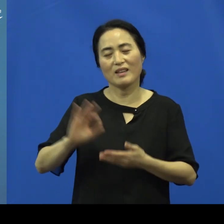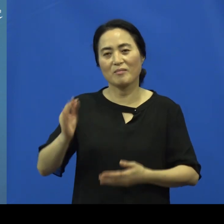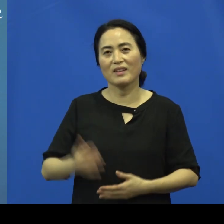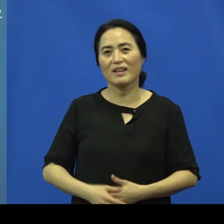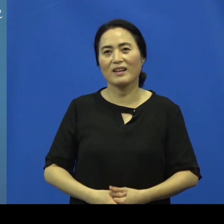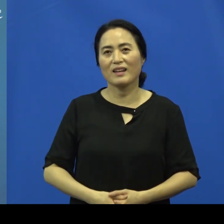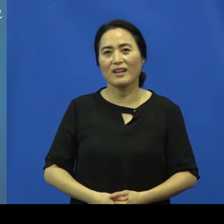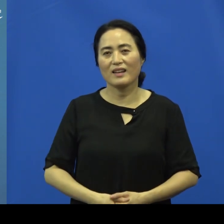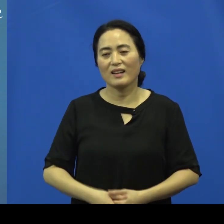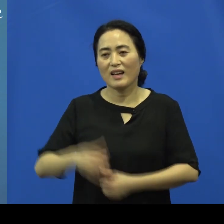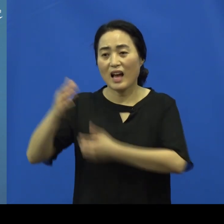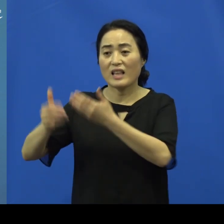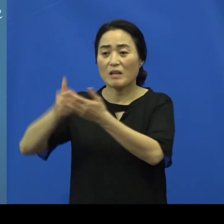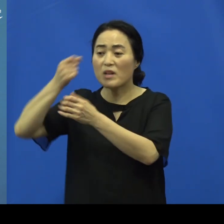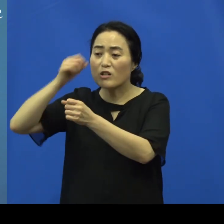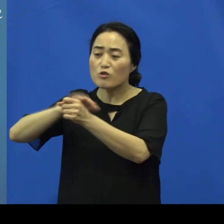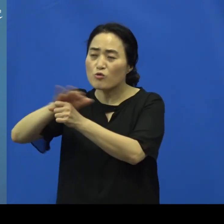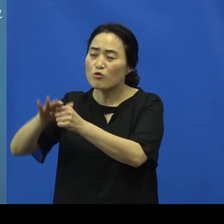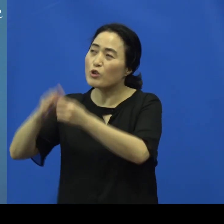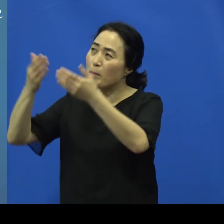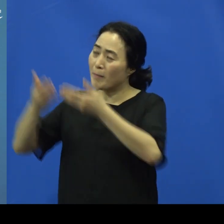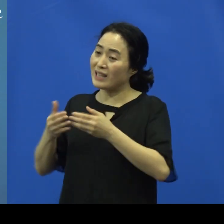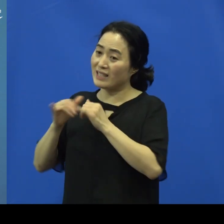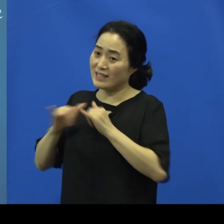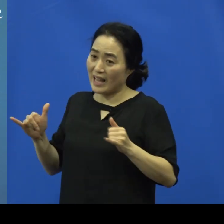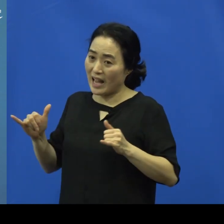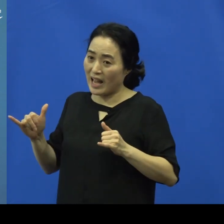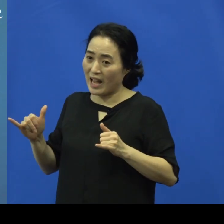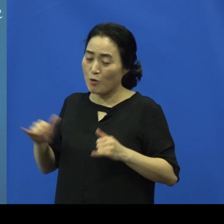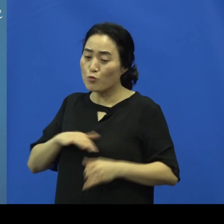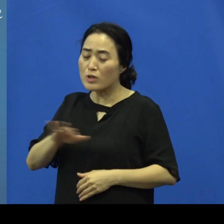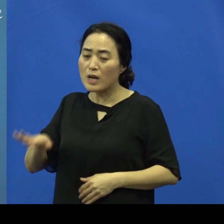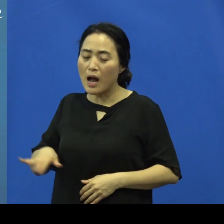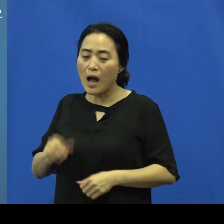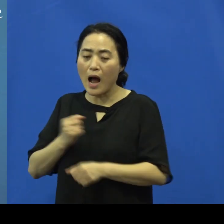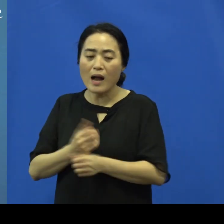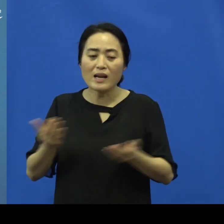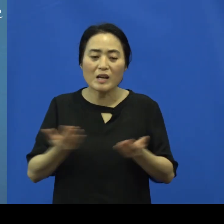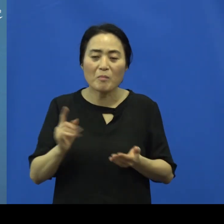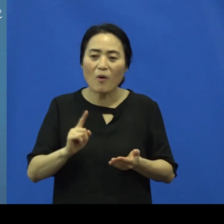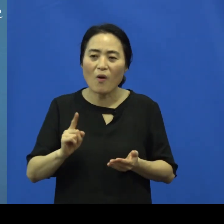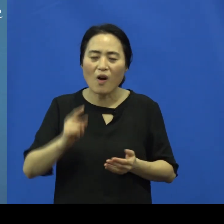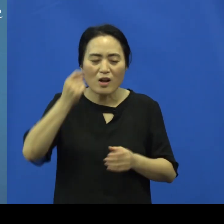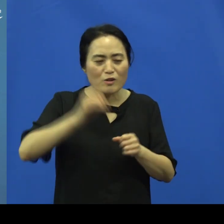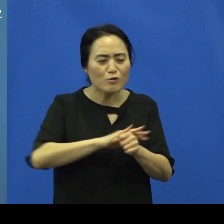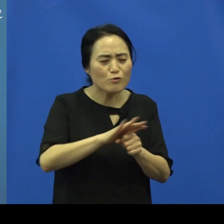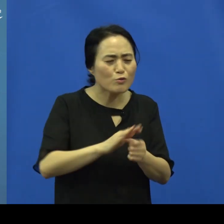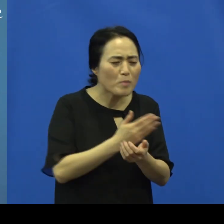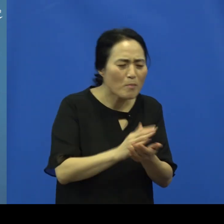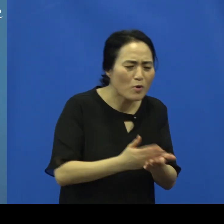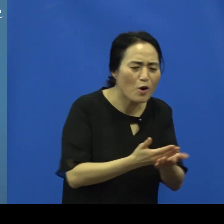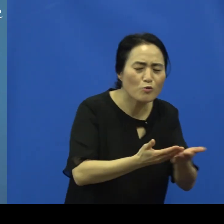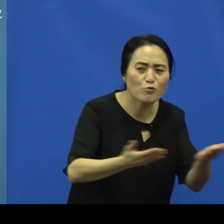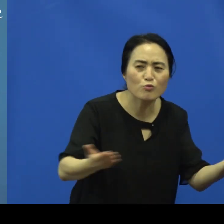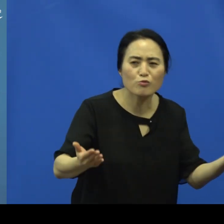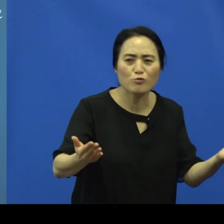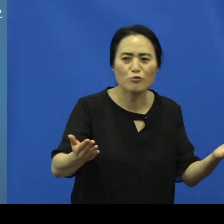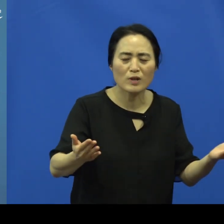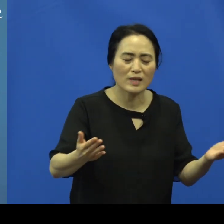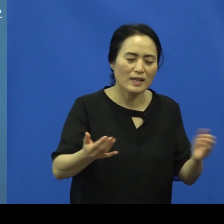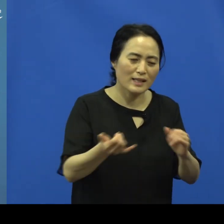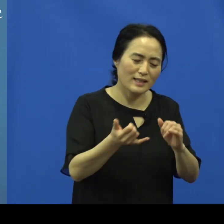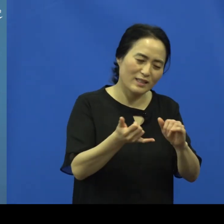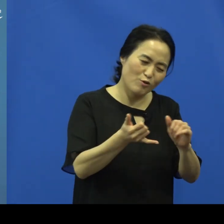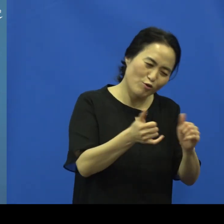그 하나님의 긍휼을 입은 자로 이제 그 긍휼을 베푸는 인생으로 사람을 살려내는 일에, 죽은